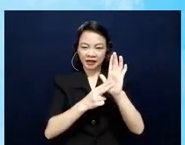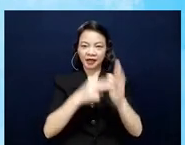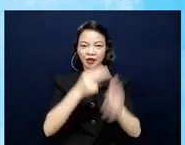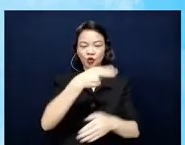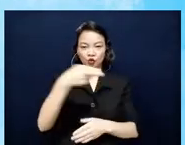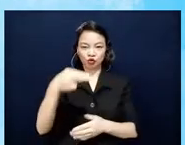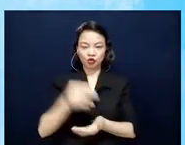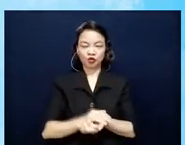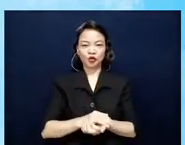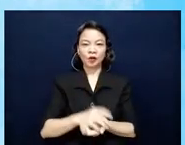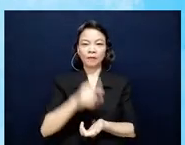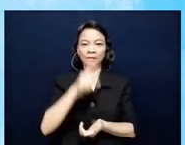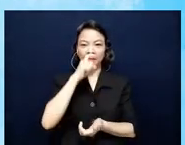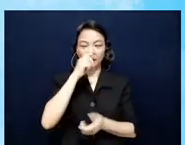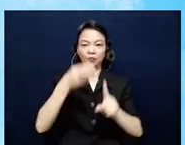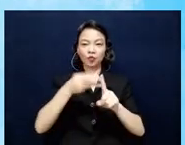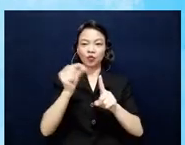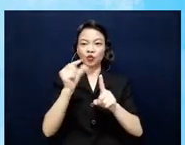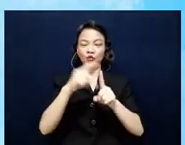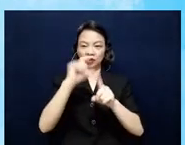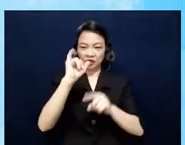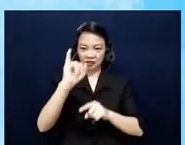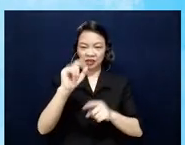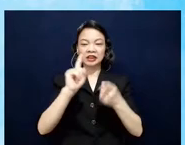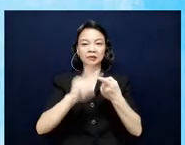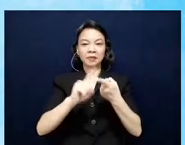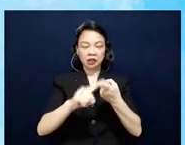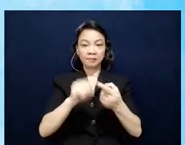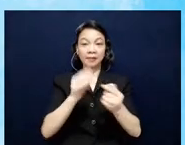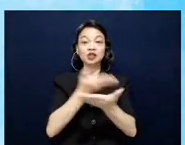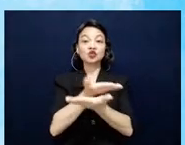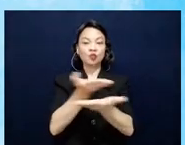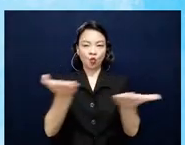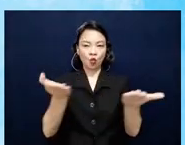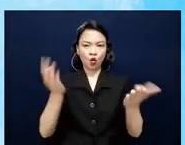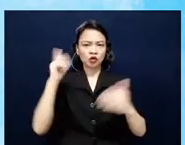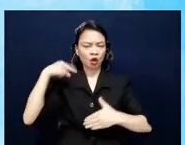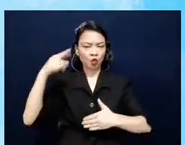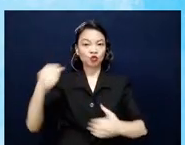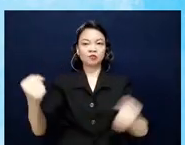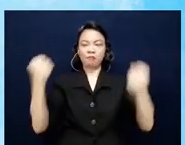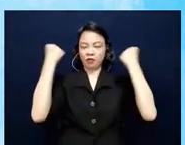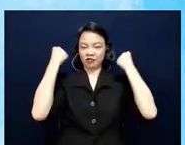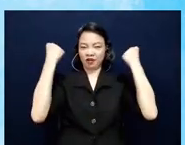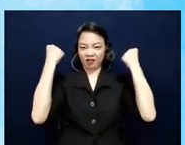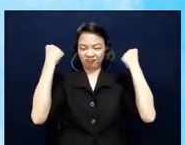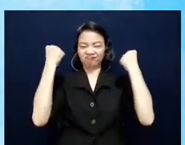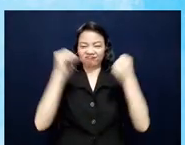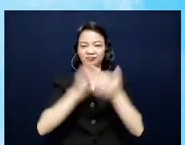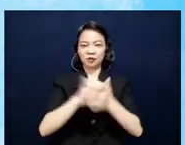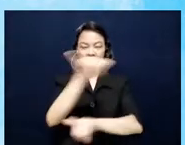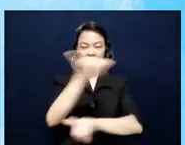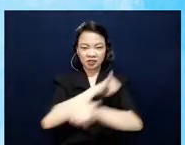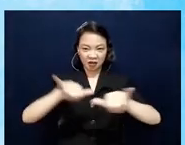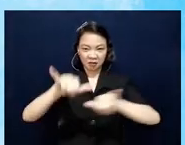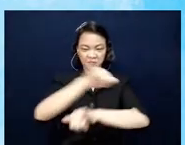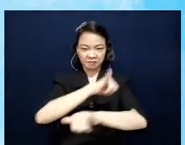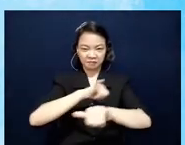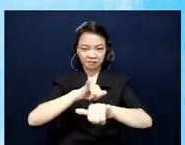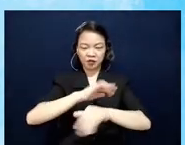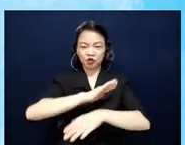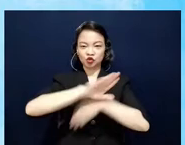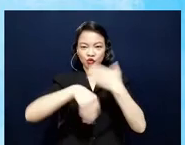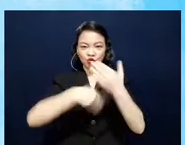Kurniawan, dan teman-teman semua yang selalu semangat sehat bersama-sama kita di seluruh DKI